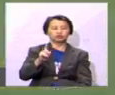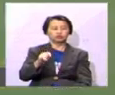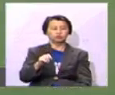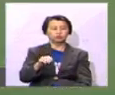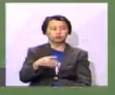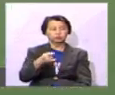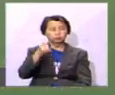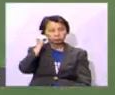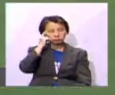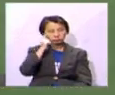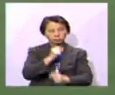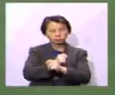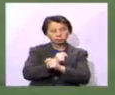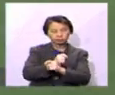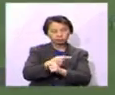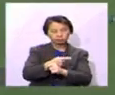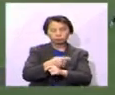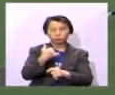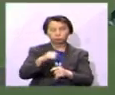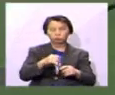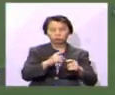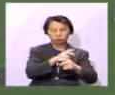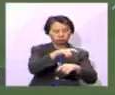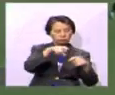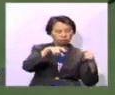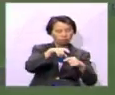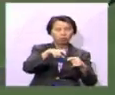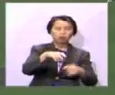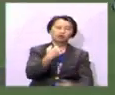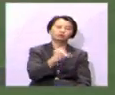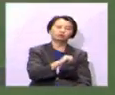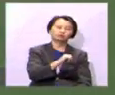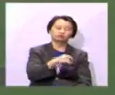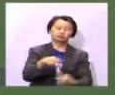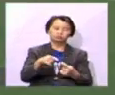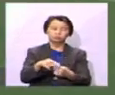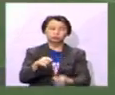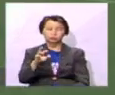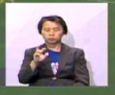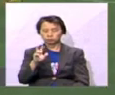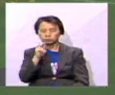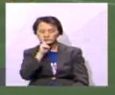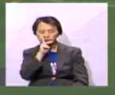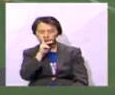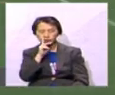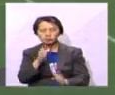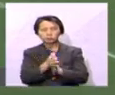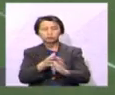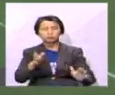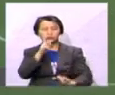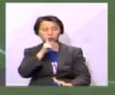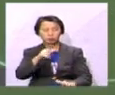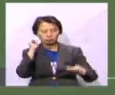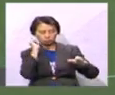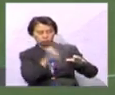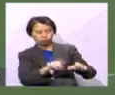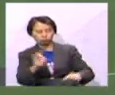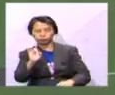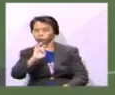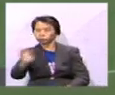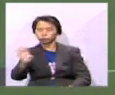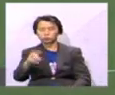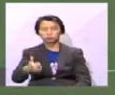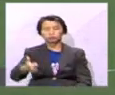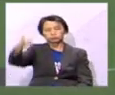Kekentalan PKNP FC mempertahankan kubu akhirnya roboh apabila Akhriar Rashid menyelamatkan Kedah menjaringkan gol tunggal